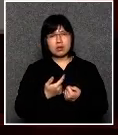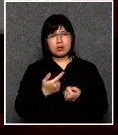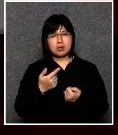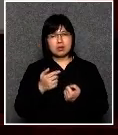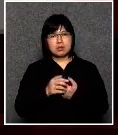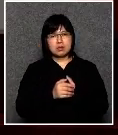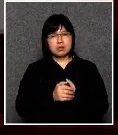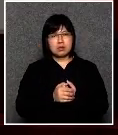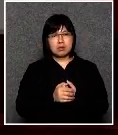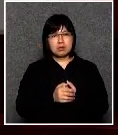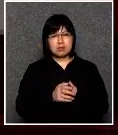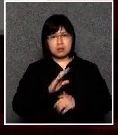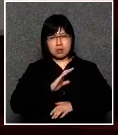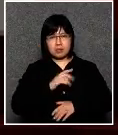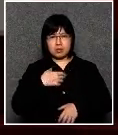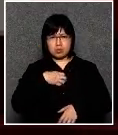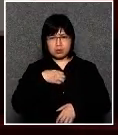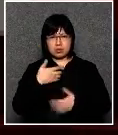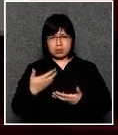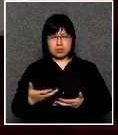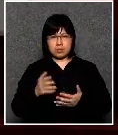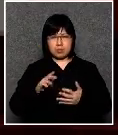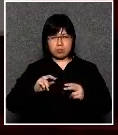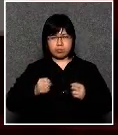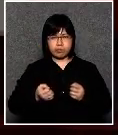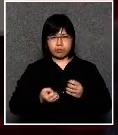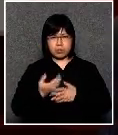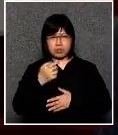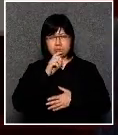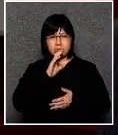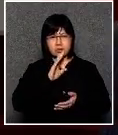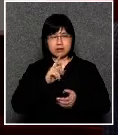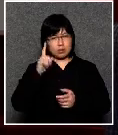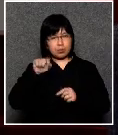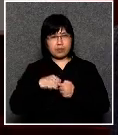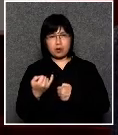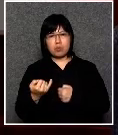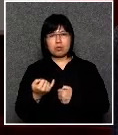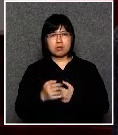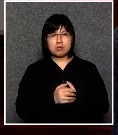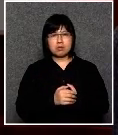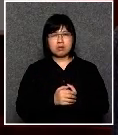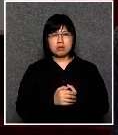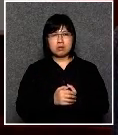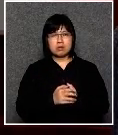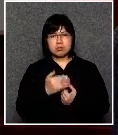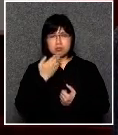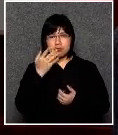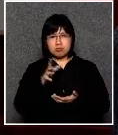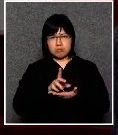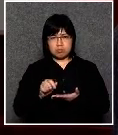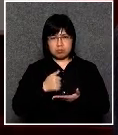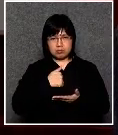我覺得，譬如話而家已經開始慢慢出現一啲陋習，係咪？申訴專員佢係應該